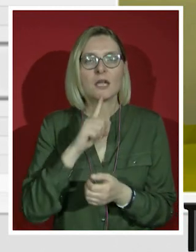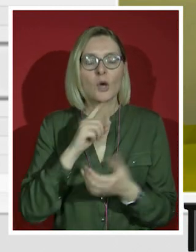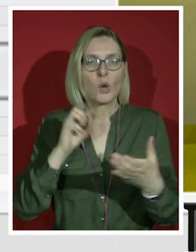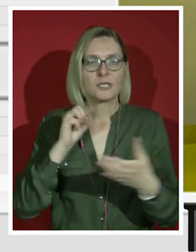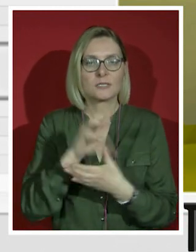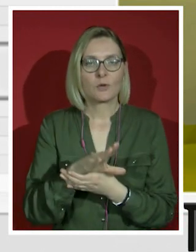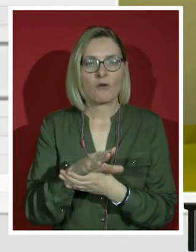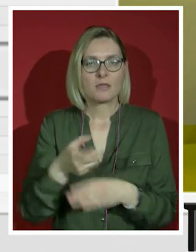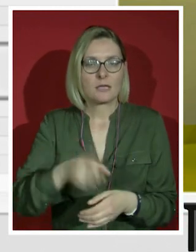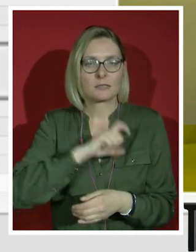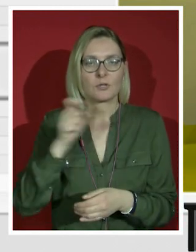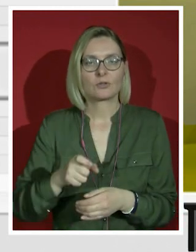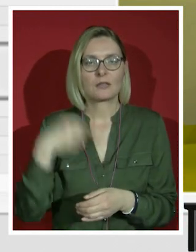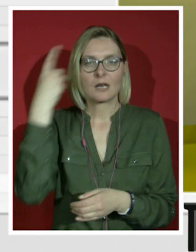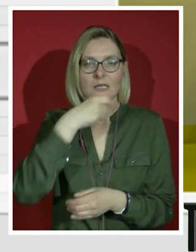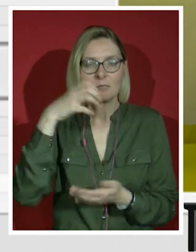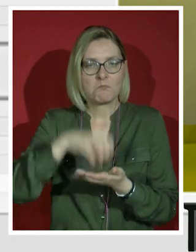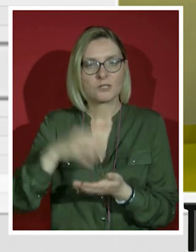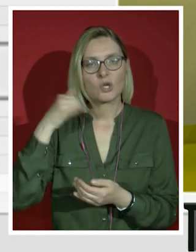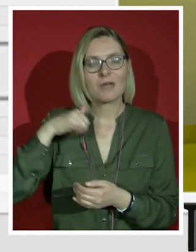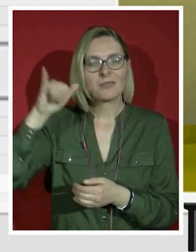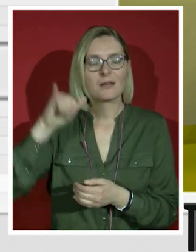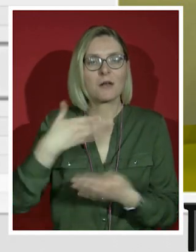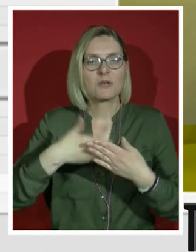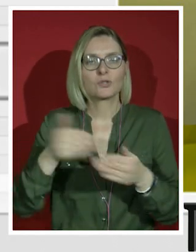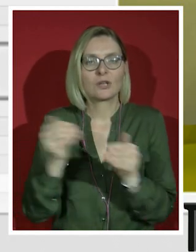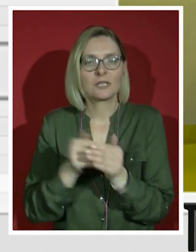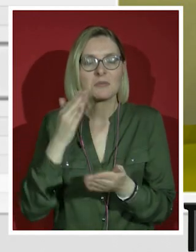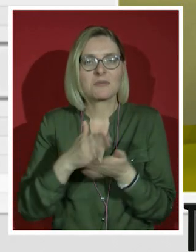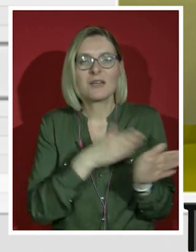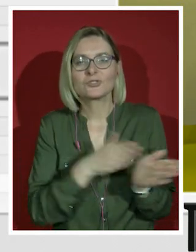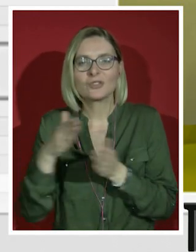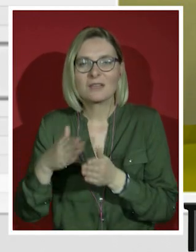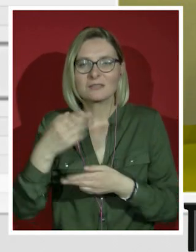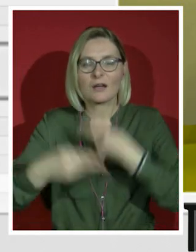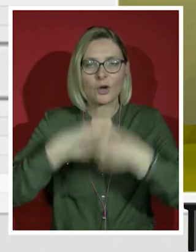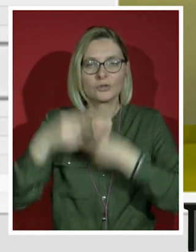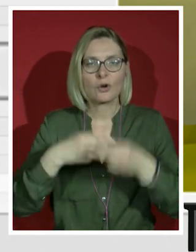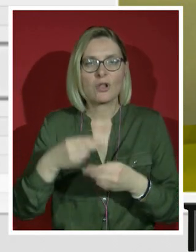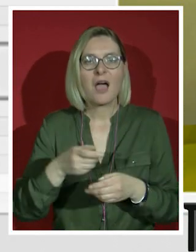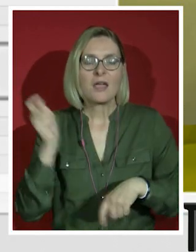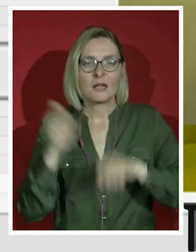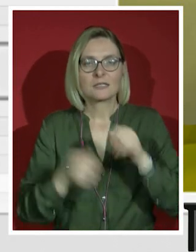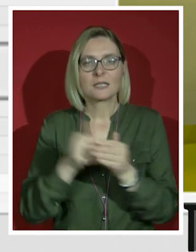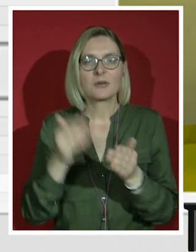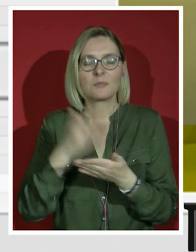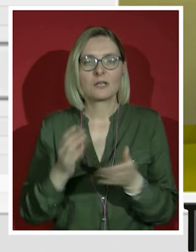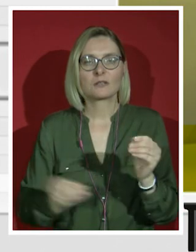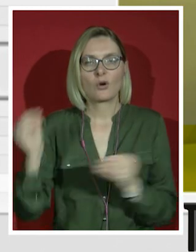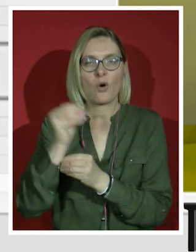спроведе инспекторатите на терен. Меѓутоа, треба да биде почесто и санкциите треба да бидат големи за да се